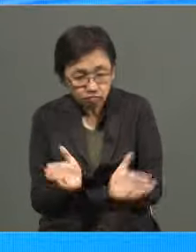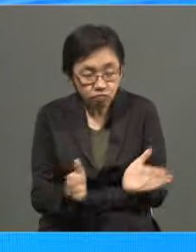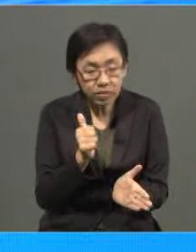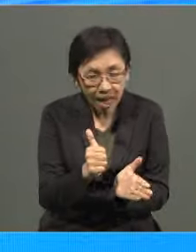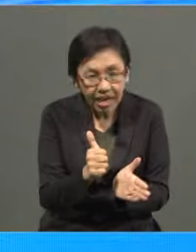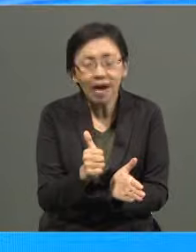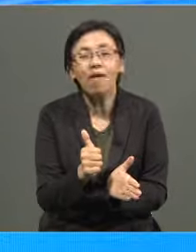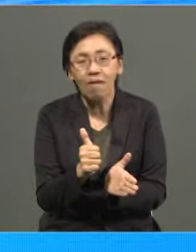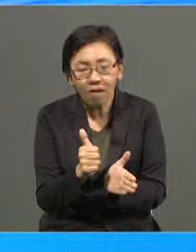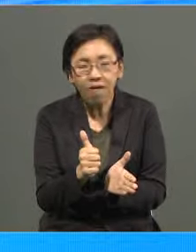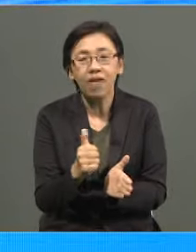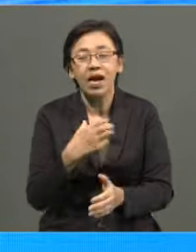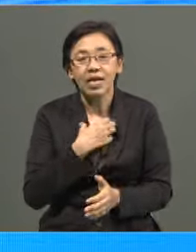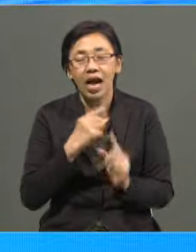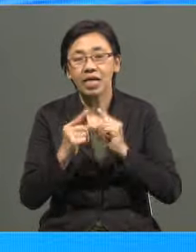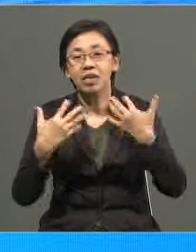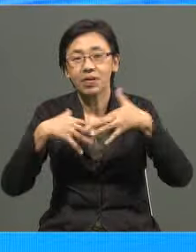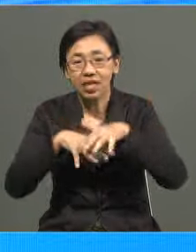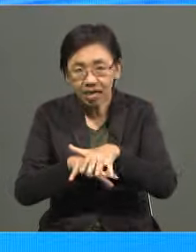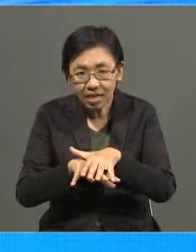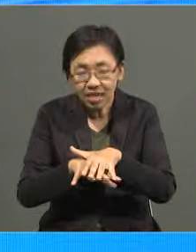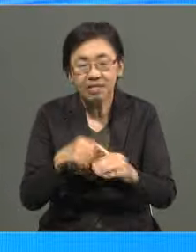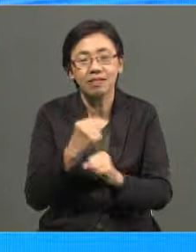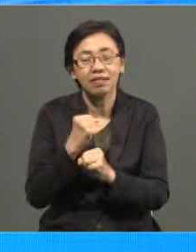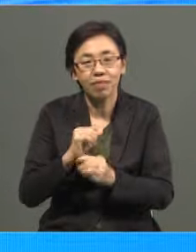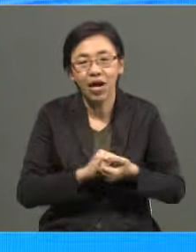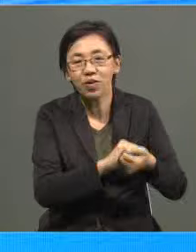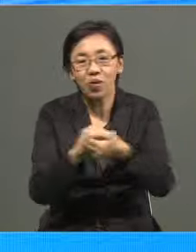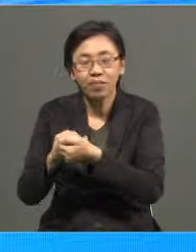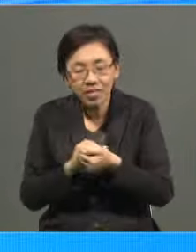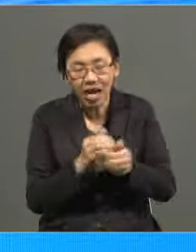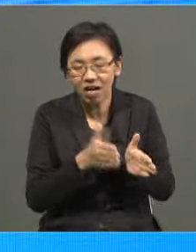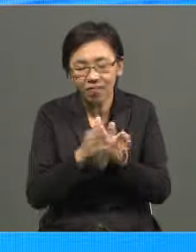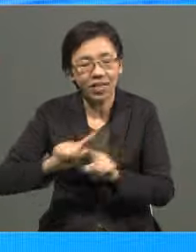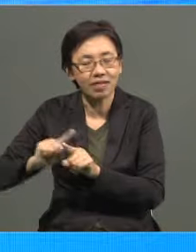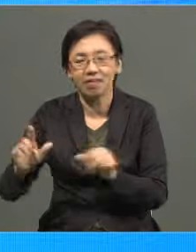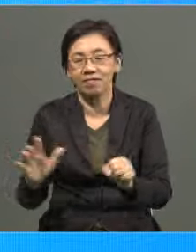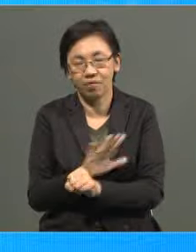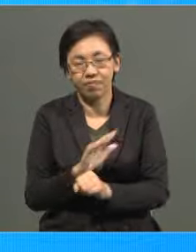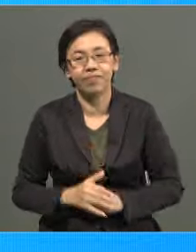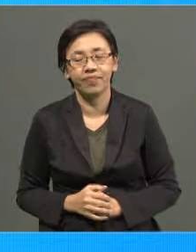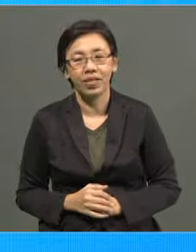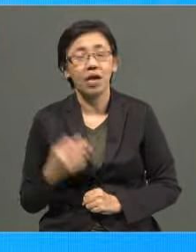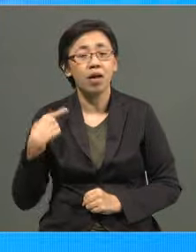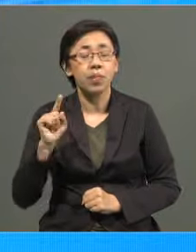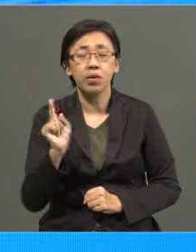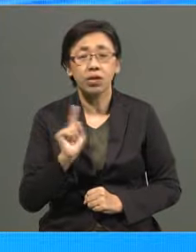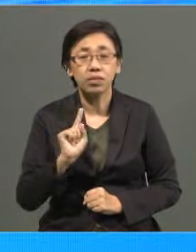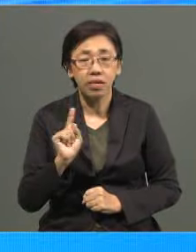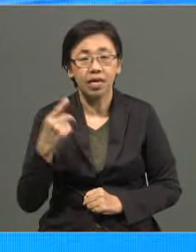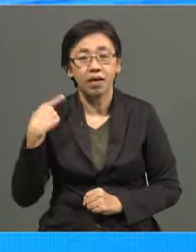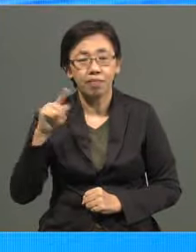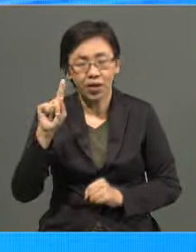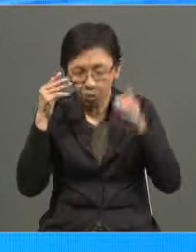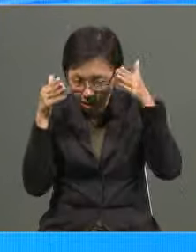ได้ก็ขอให้มีการประสานงานกันเพื่อเราจะได้ทำงานกันครบทุกฝ่ายนะคะก็แน่นอนว่าประโยชน์ของเราก็คือ